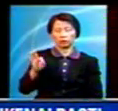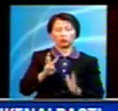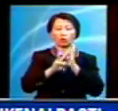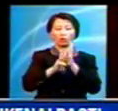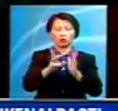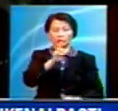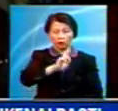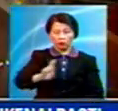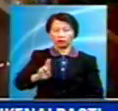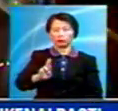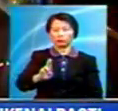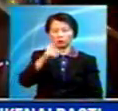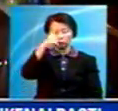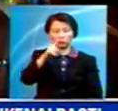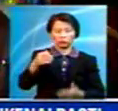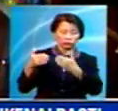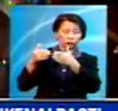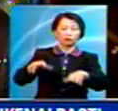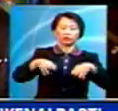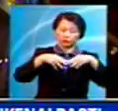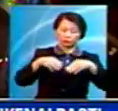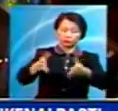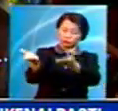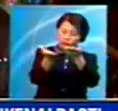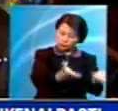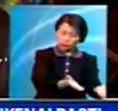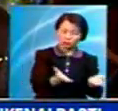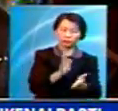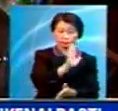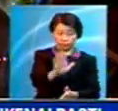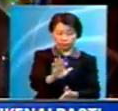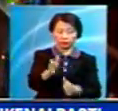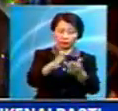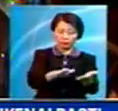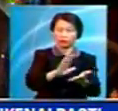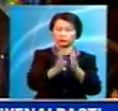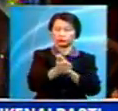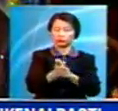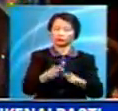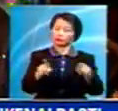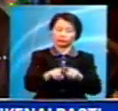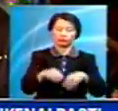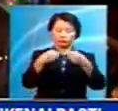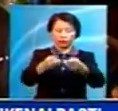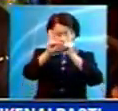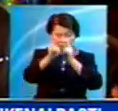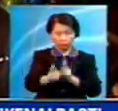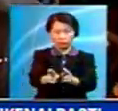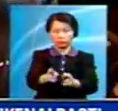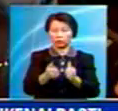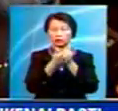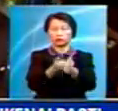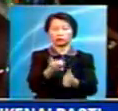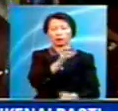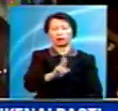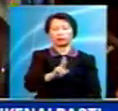wakil agama berkenan untuk menyambut mereka supaya orang itu diberi penghormatan mengikuti